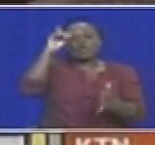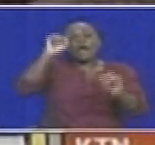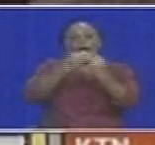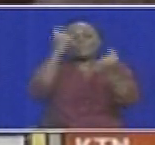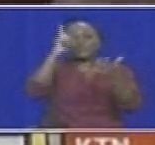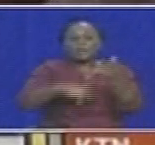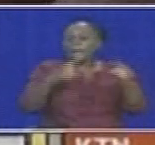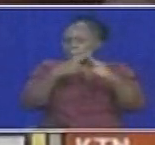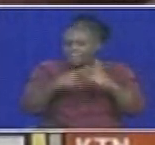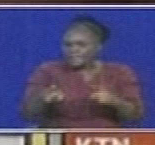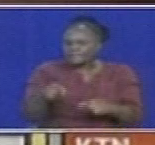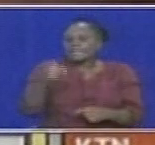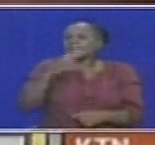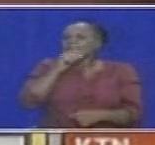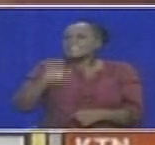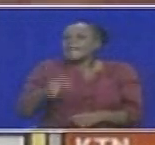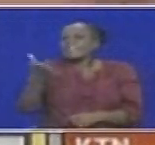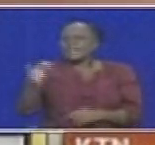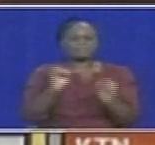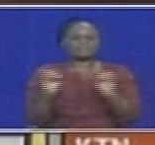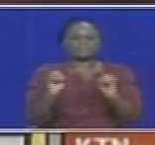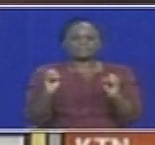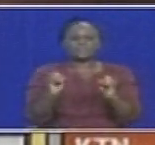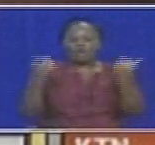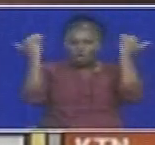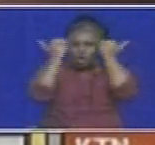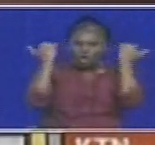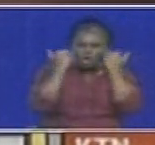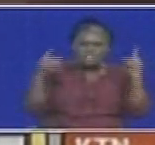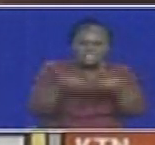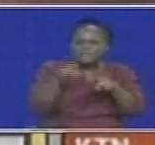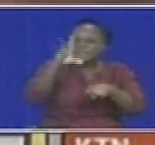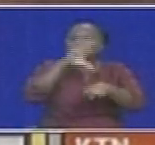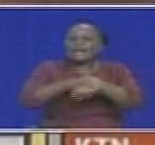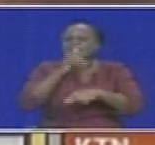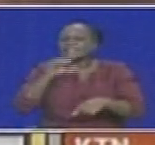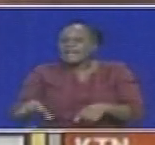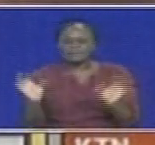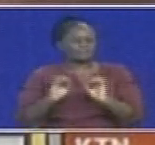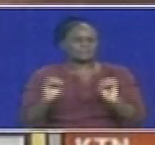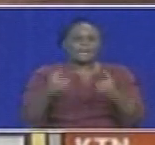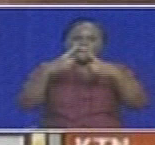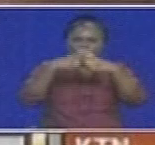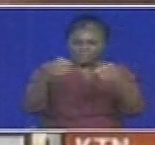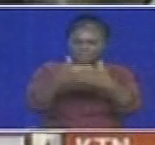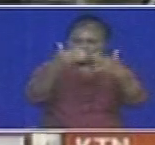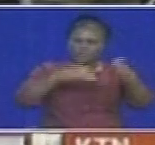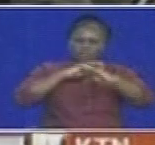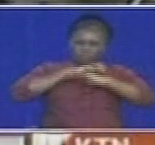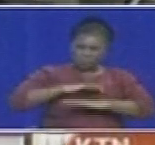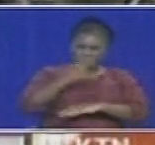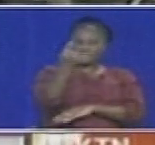lakini akafahamishwa kuwa mwanae hakuwepo. Mahakamani pia hakufanikiwa kumpata mwanae, lakini hata kabla ya kumeza mate